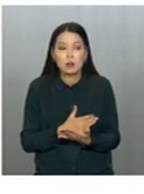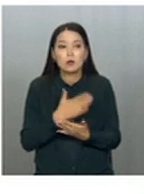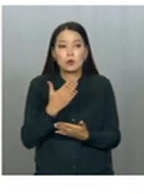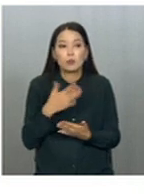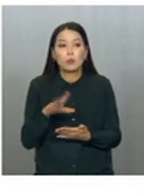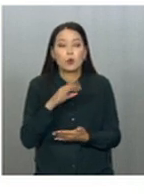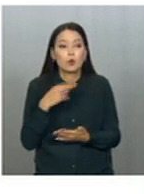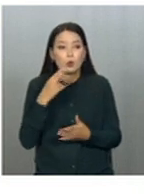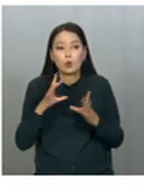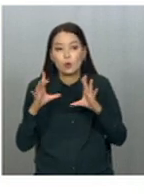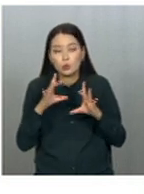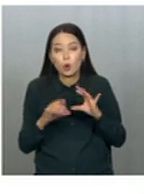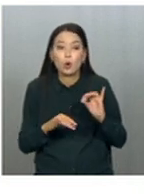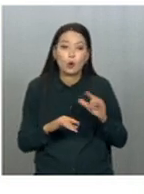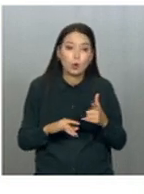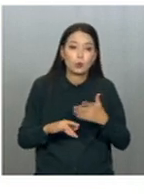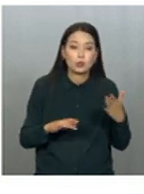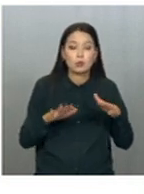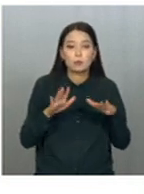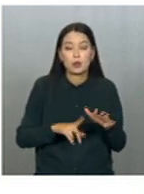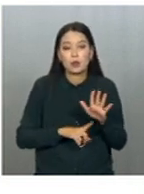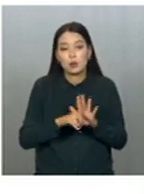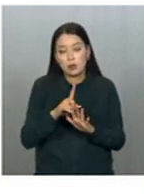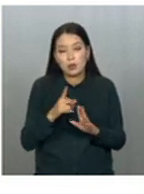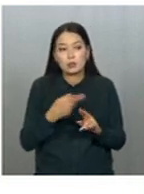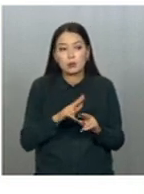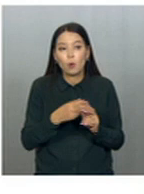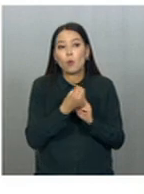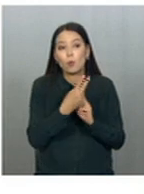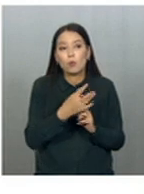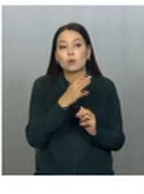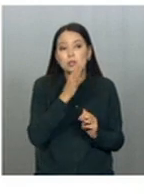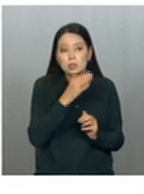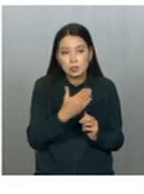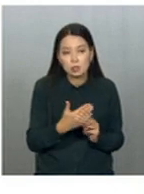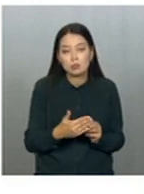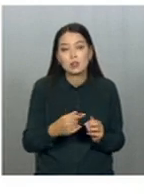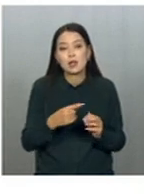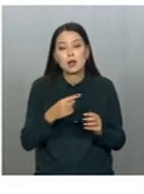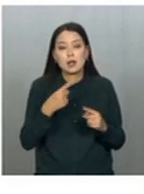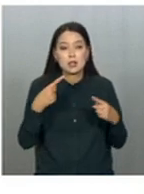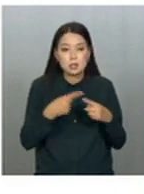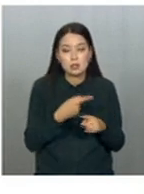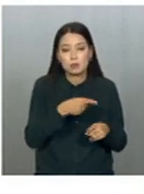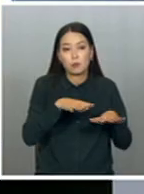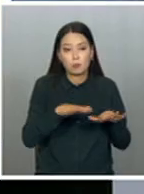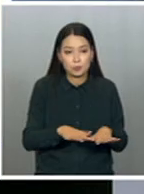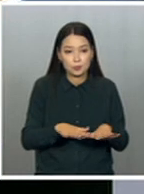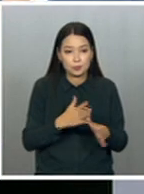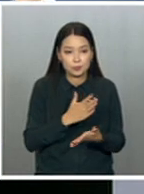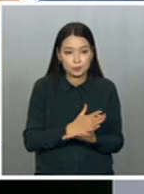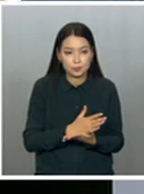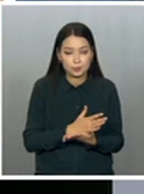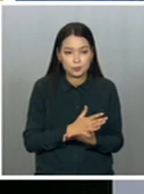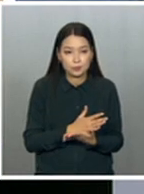нүктесі оңтүстік жартышарда, онымен 12 сағат мәнінде қиылысқан тұста орналасқан.